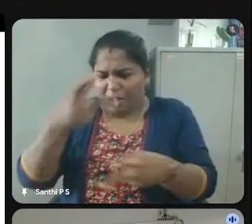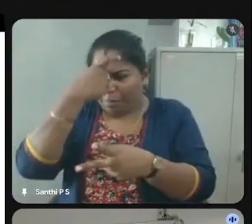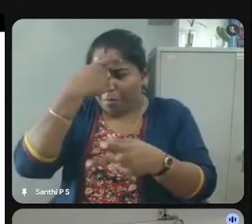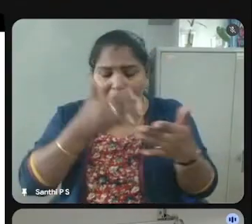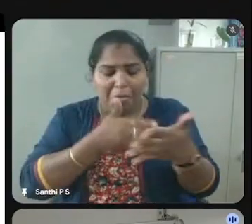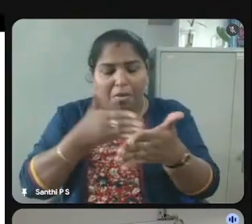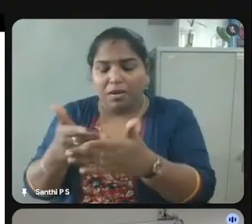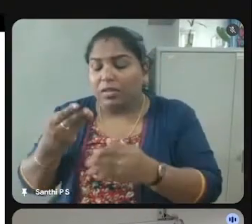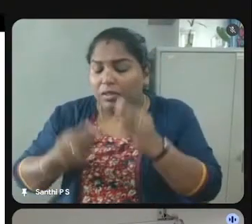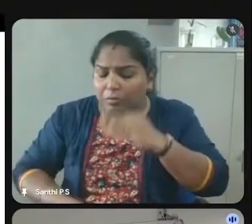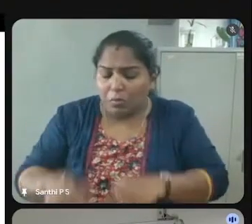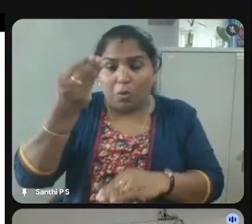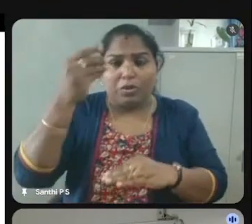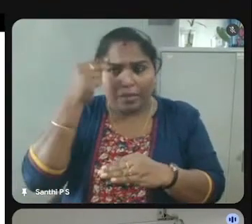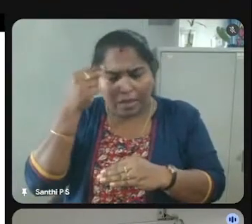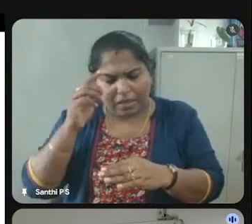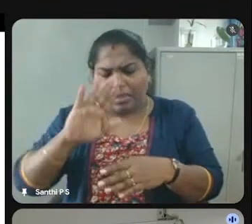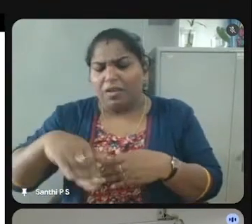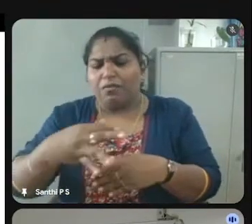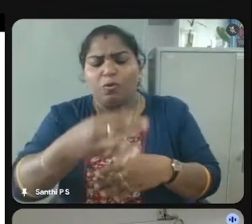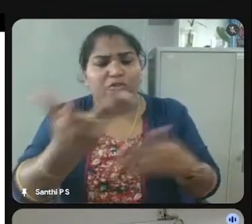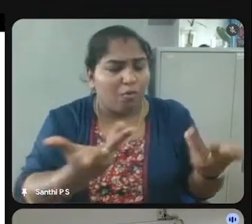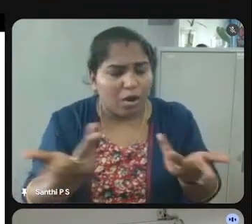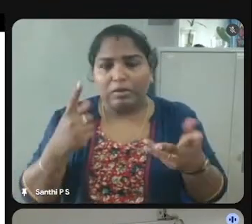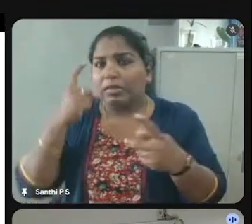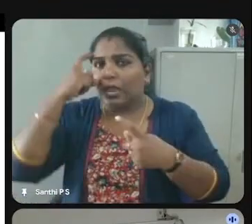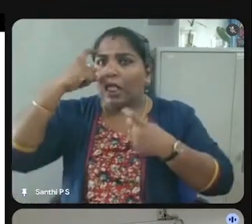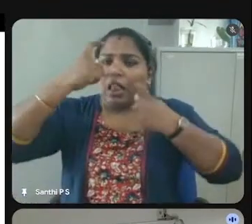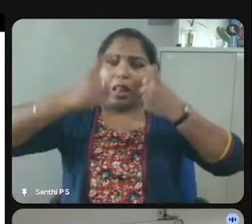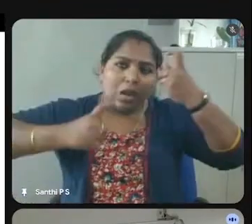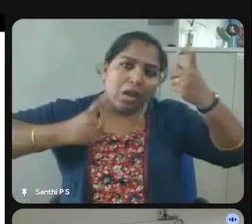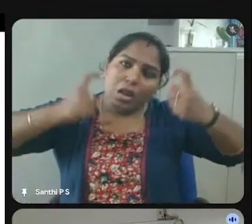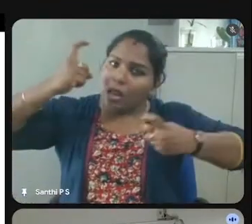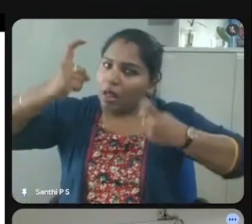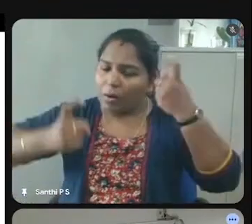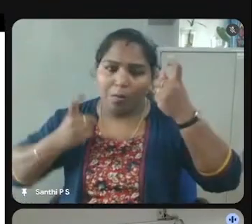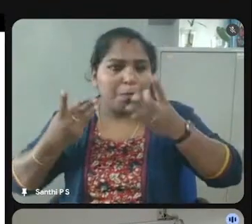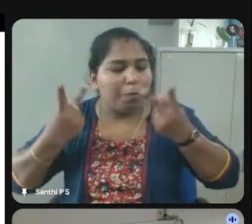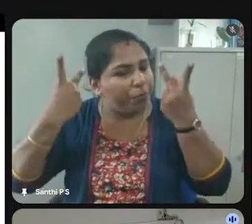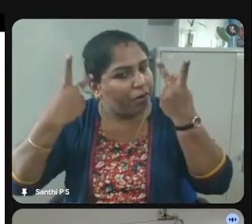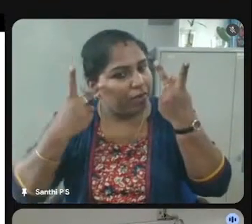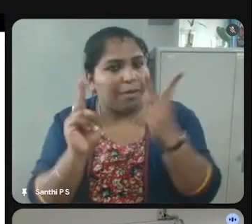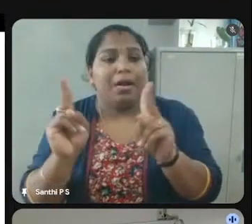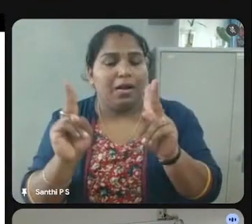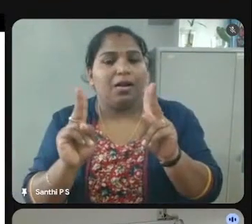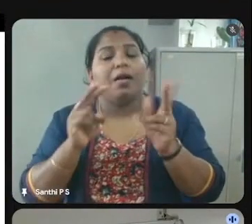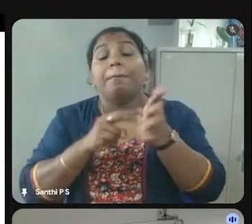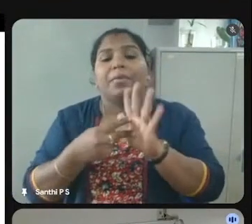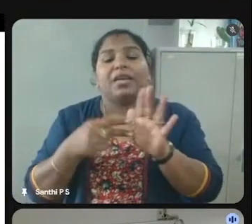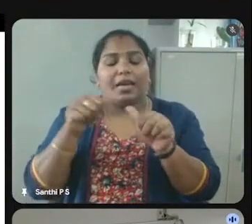ഉത്കണ്ഠയാണ്, അമിത ചിന്ത, എന്ത് ചെയ്യണം, എങ്ങനെ ആവും, ഇനി അങ്ങോട്ടുള്ള കാര്യങ്ങൾ, എന്റെ കുഞ്ഞിനെ ഞാൻ എങ്ങനെ മെച്ചപ്പെടുത്തും, കാര്യത്തിലൊക്കെ